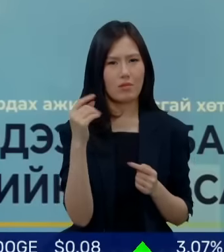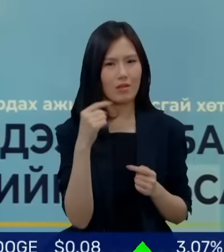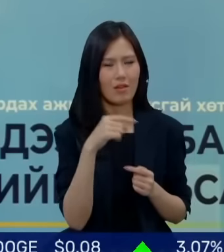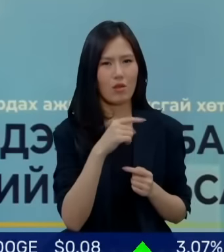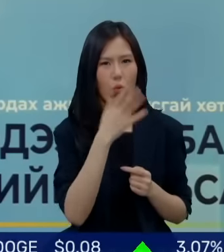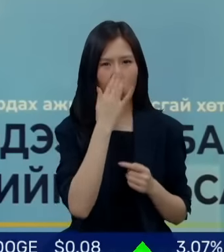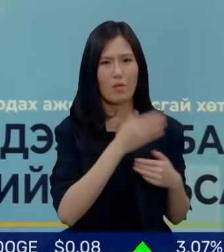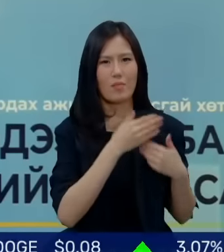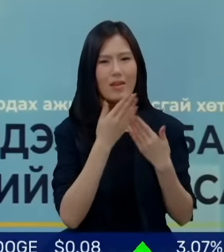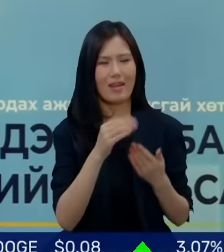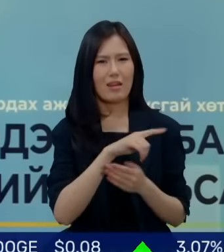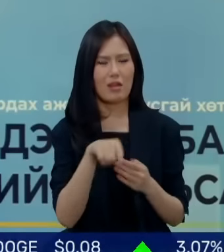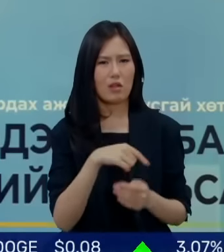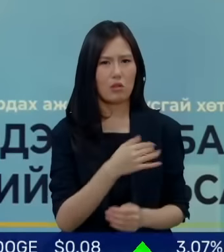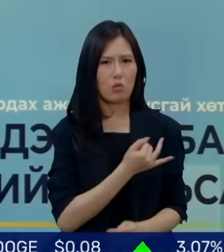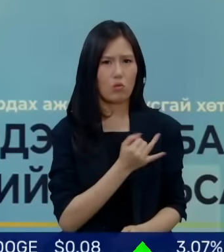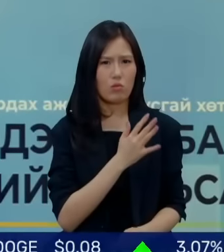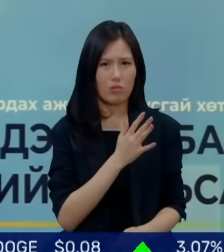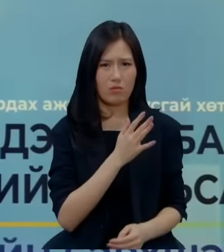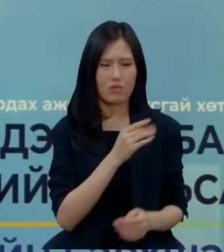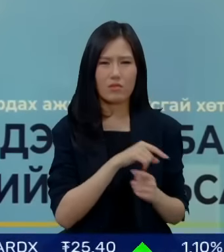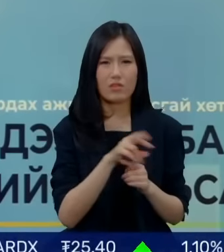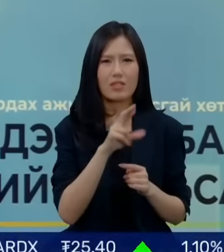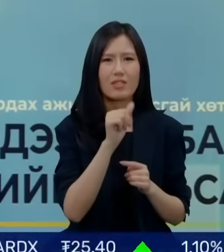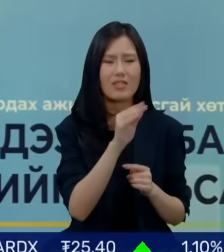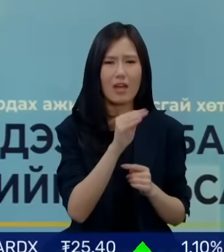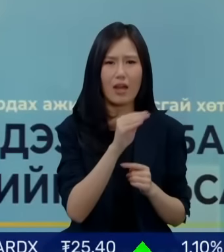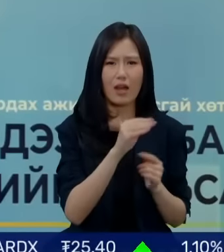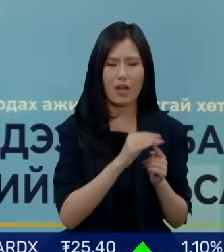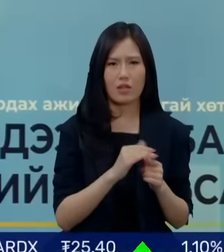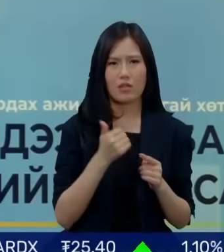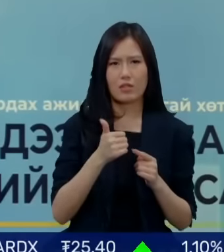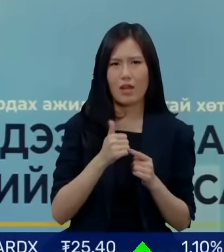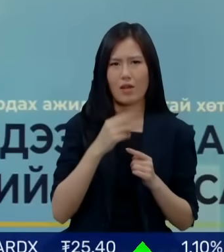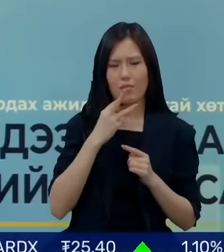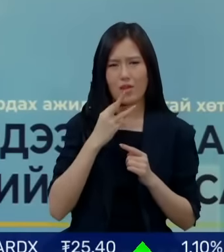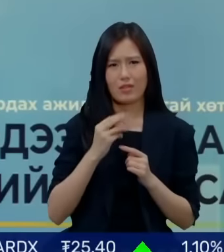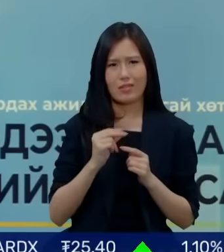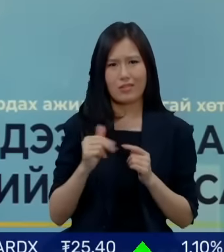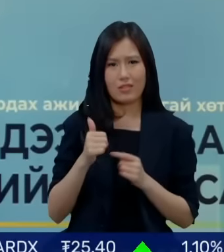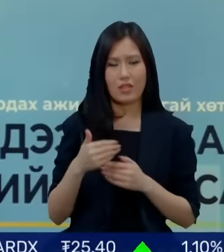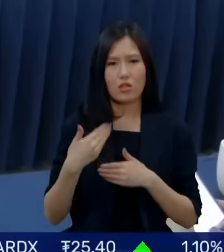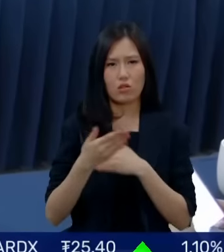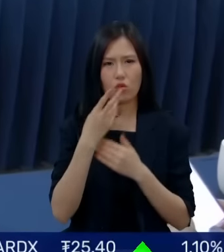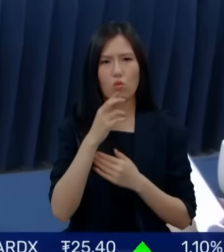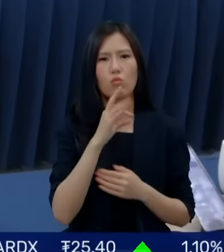буцаад уламжлалт хэв маяг руугаа бус бүтээлийнхээ чанарыг илүү сайжруулах хэрэгтэй гэж бодож байна.